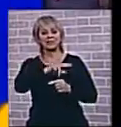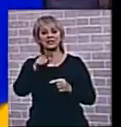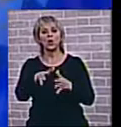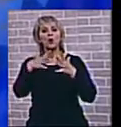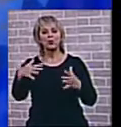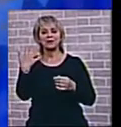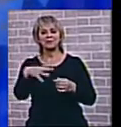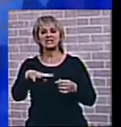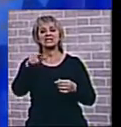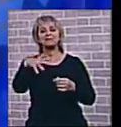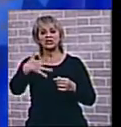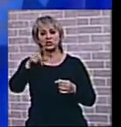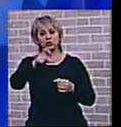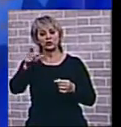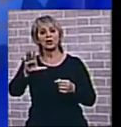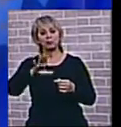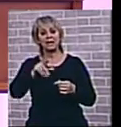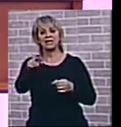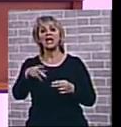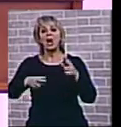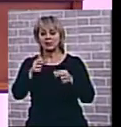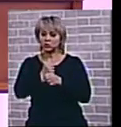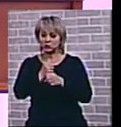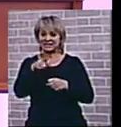системы провел лично. Наша работа позволила